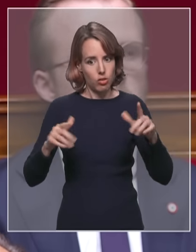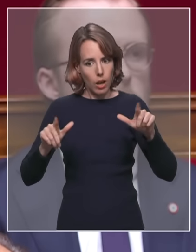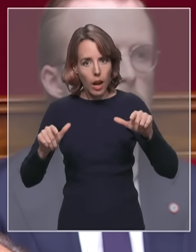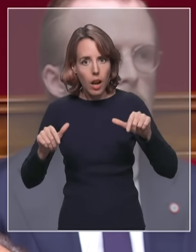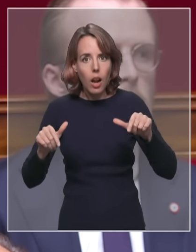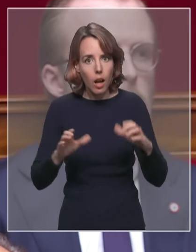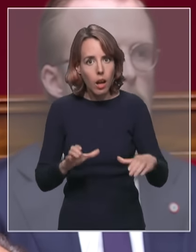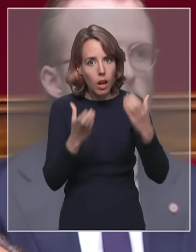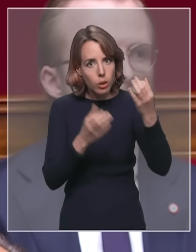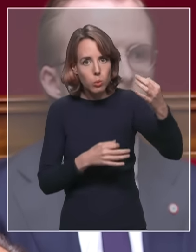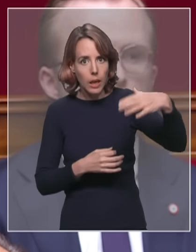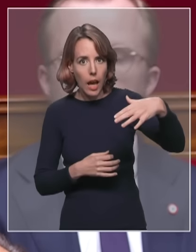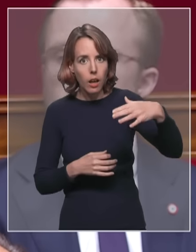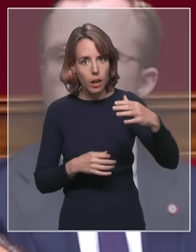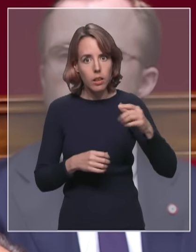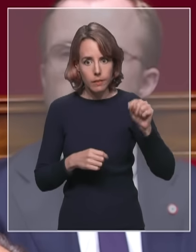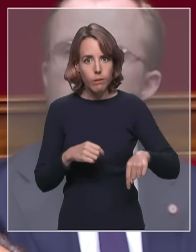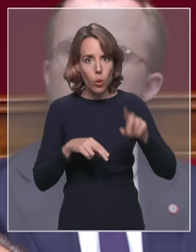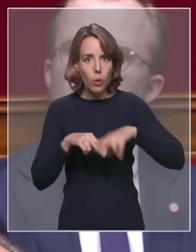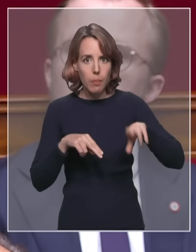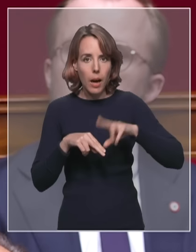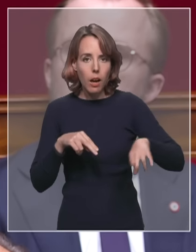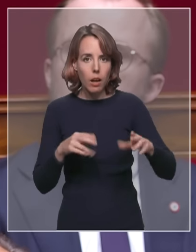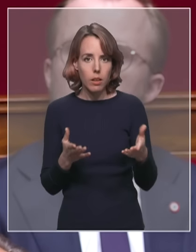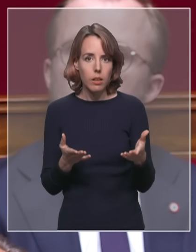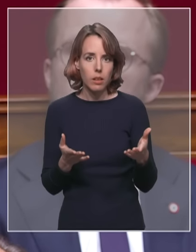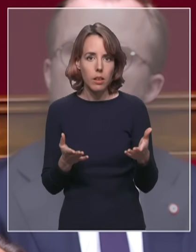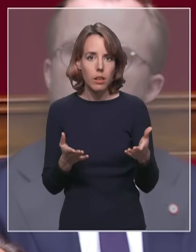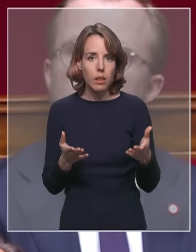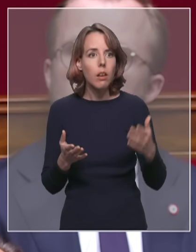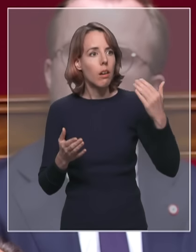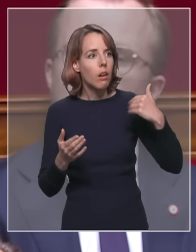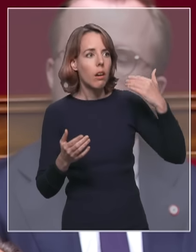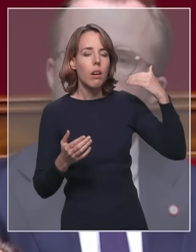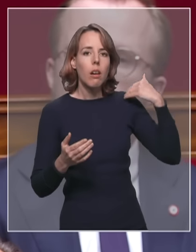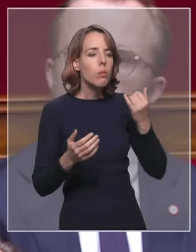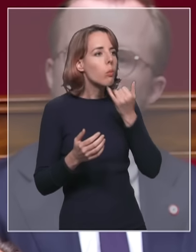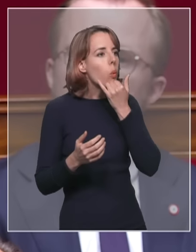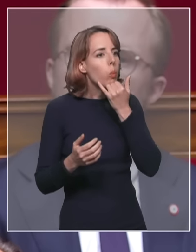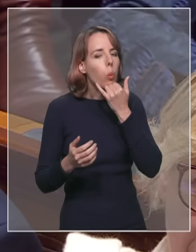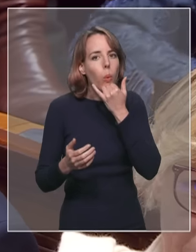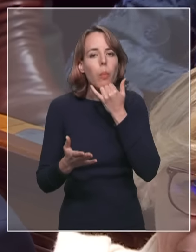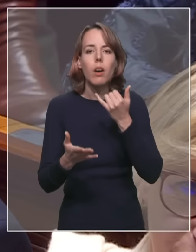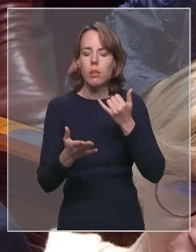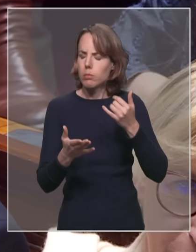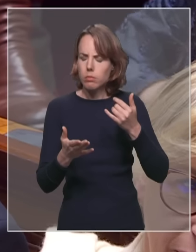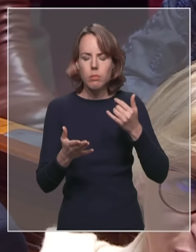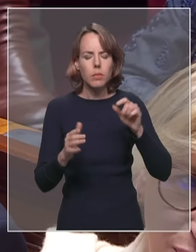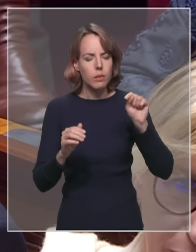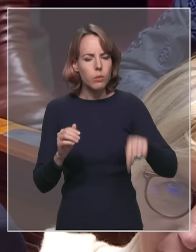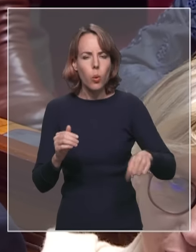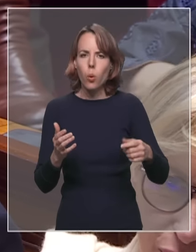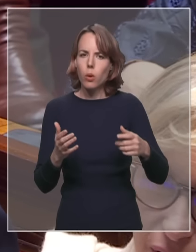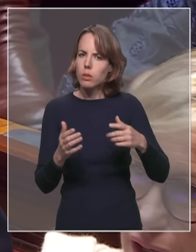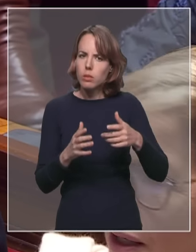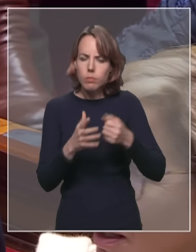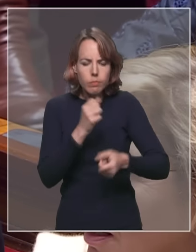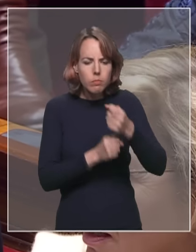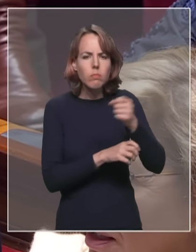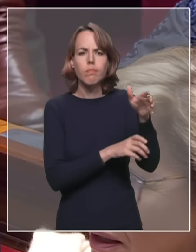parc nucléaire, réparer les erreurs funestes de vos prédécesseurs, refaites de la France, la grande puissance